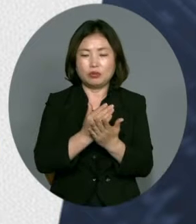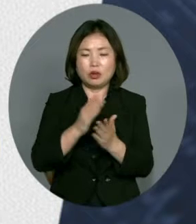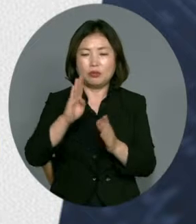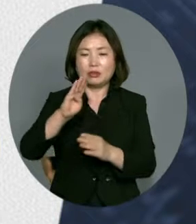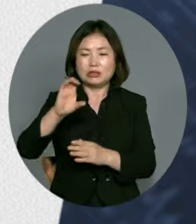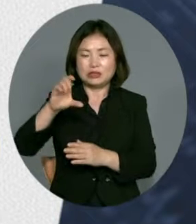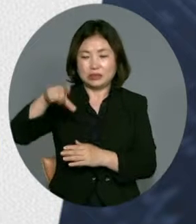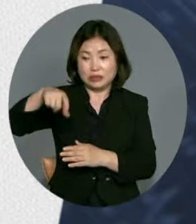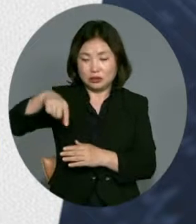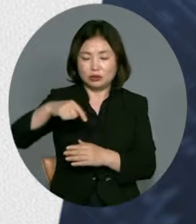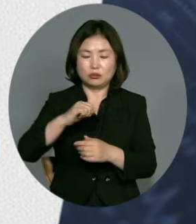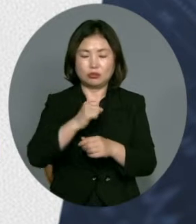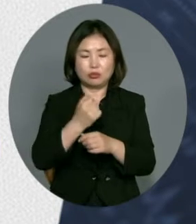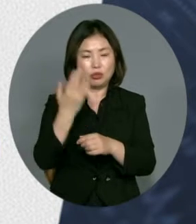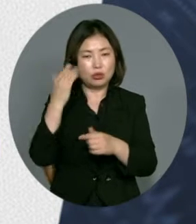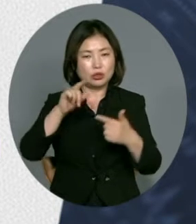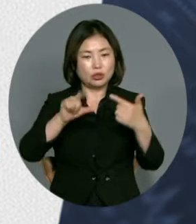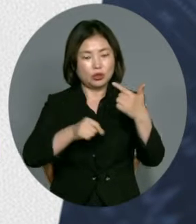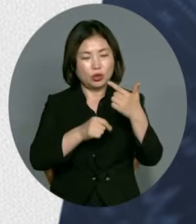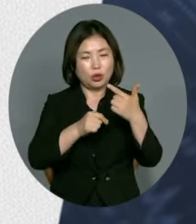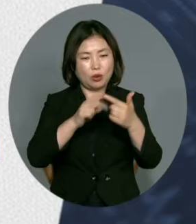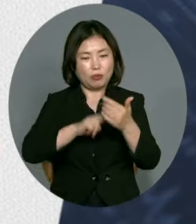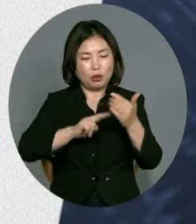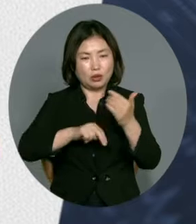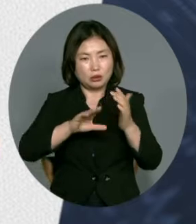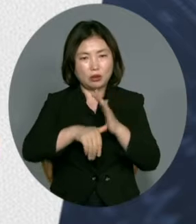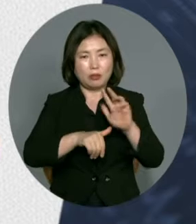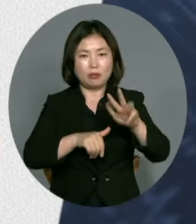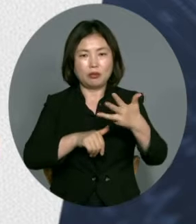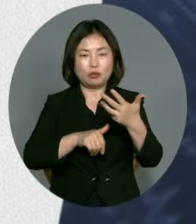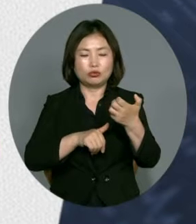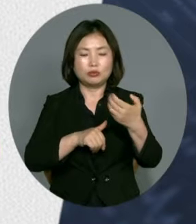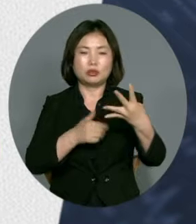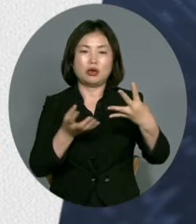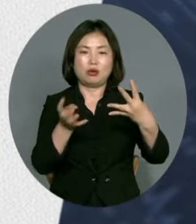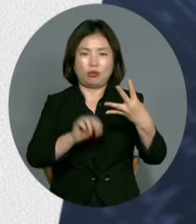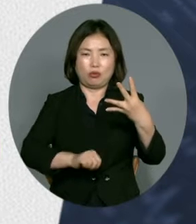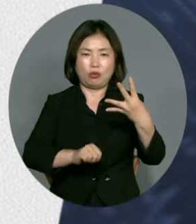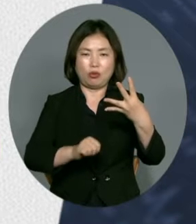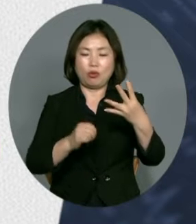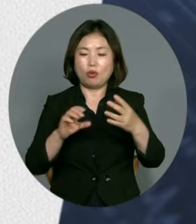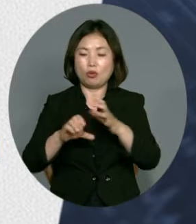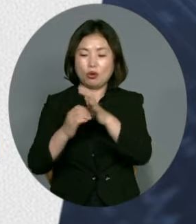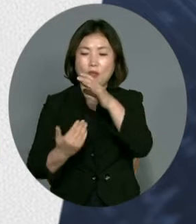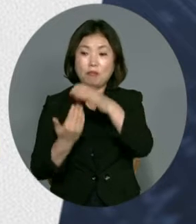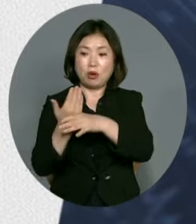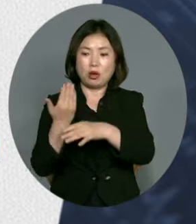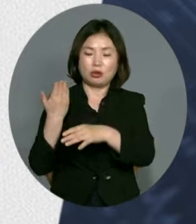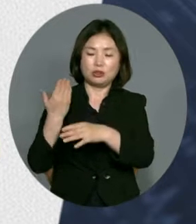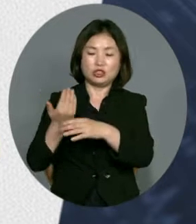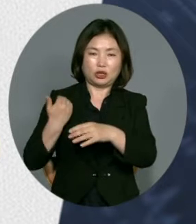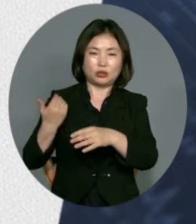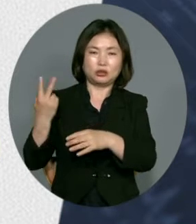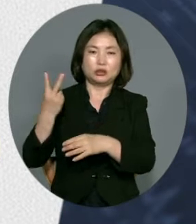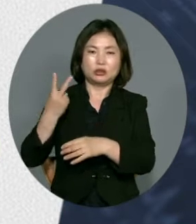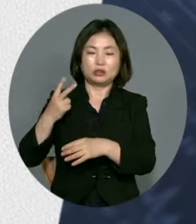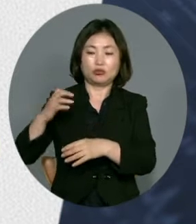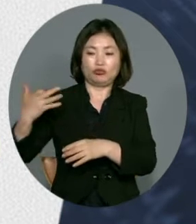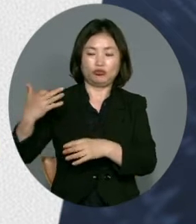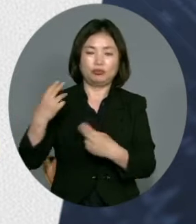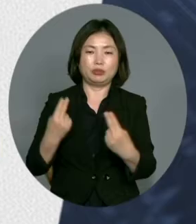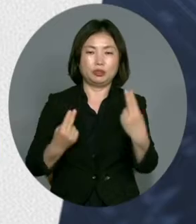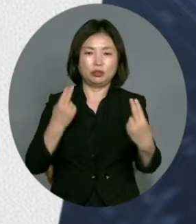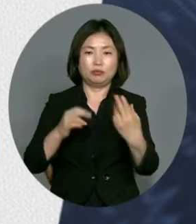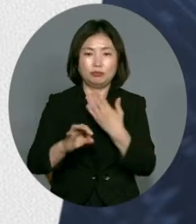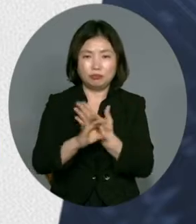분석한 결과 지난 6월 2주 매출액은 894억 원으로 코로나19 이전인 2019년 같은